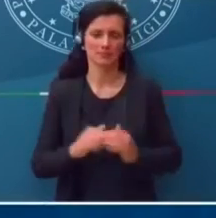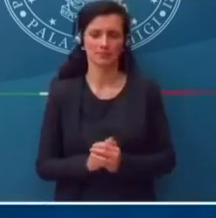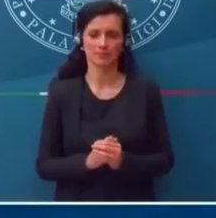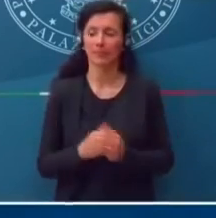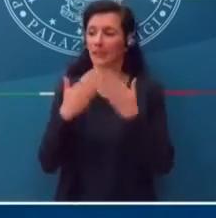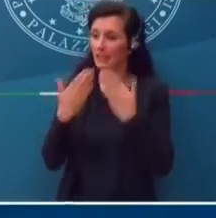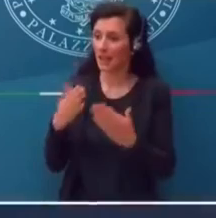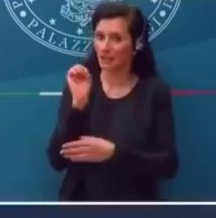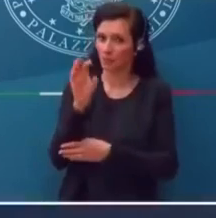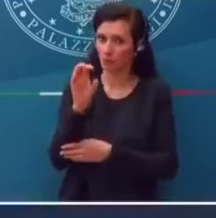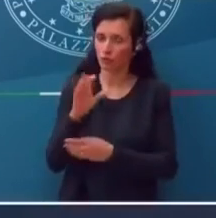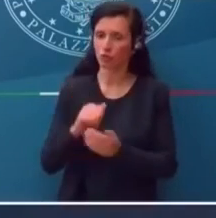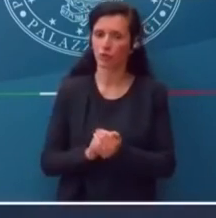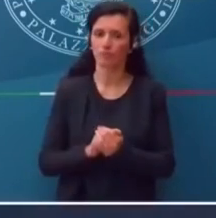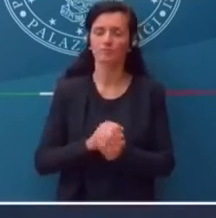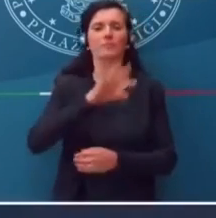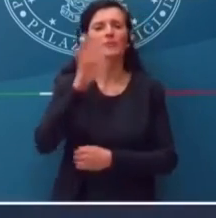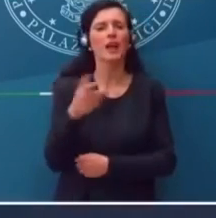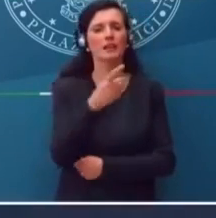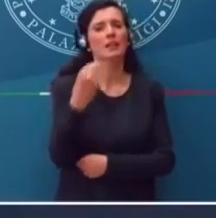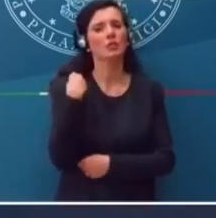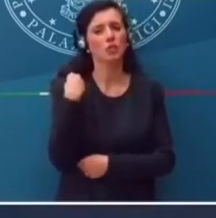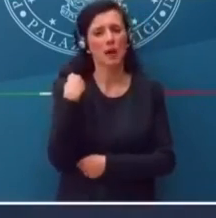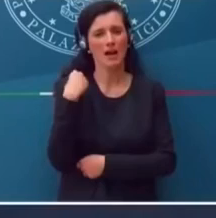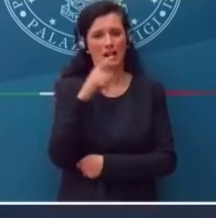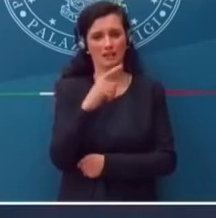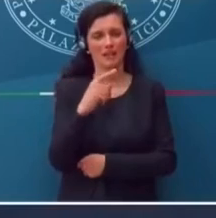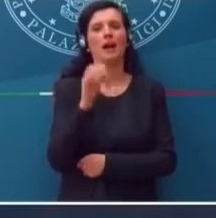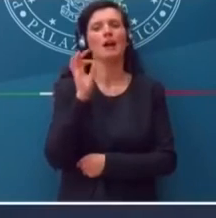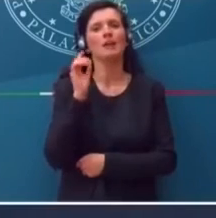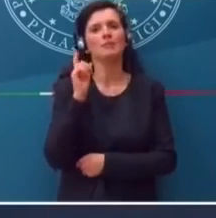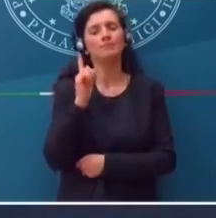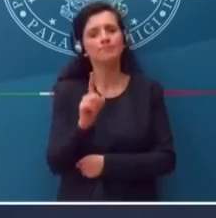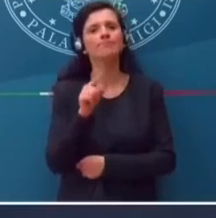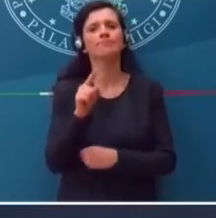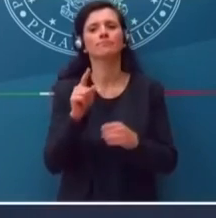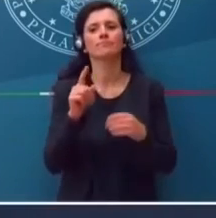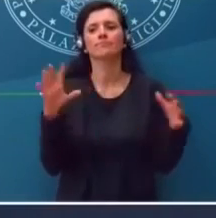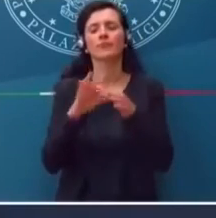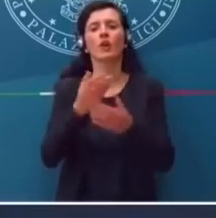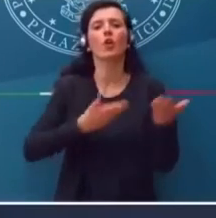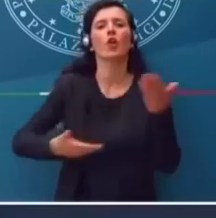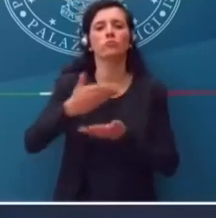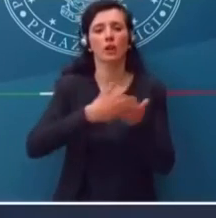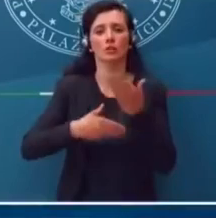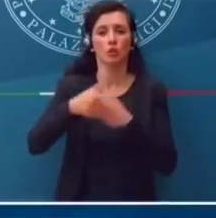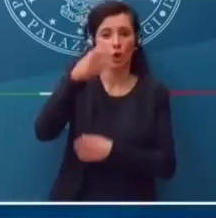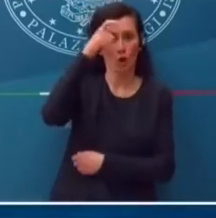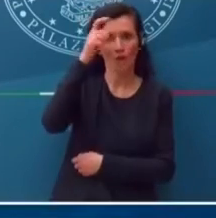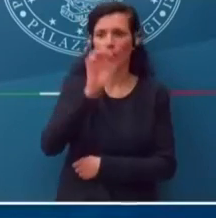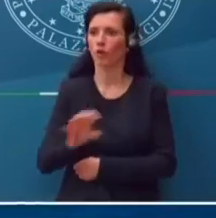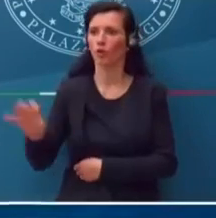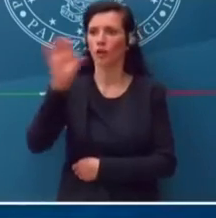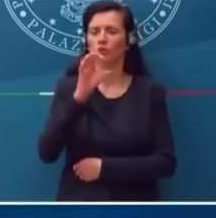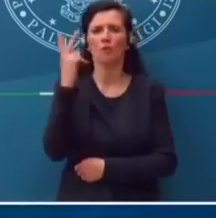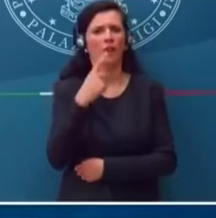Grazie professore. L'altra parte, l'altra domanda che lei ha fatto sulla collaborazione tra governo e regioni, devo dire, io ho finito oggi